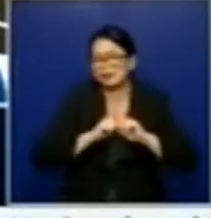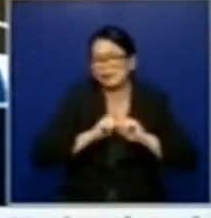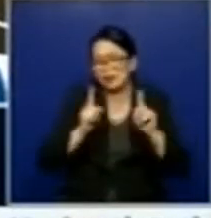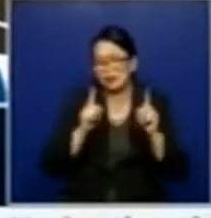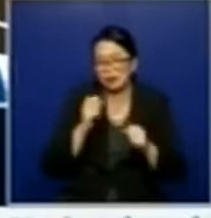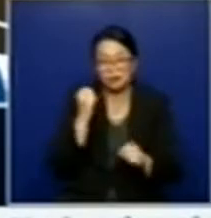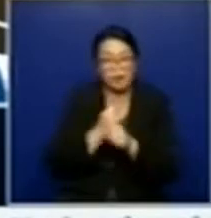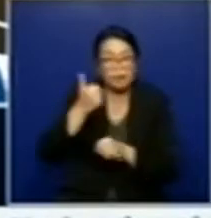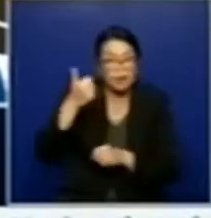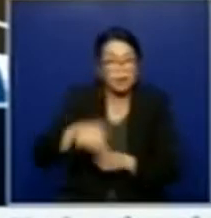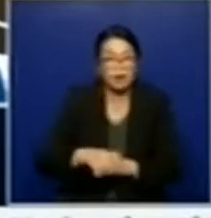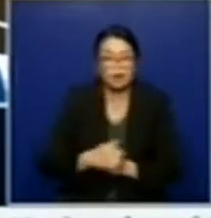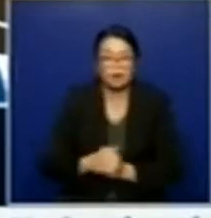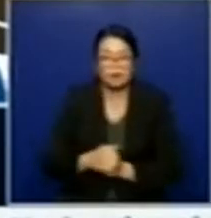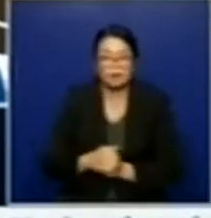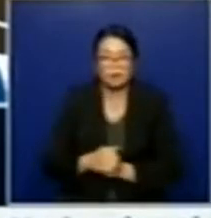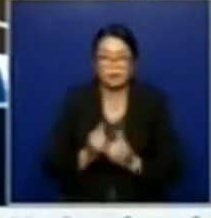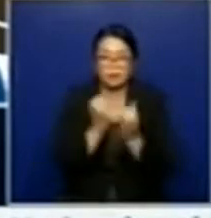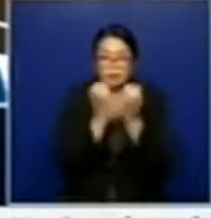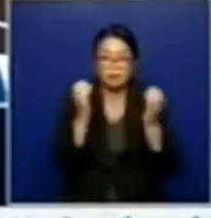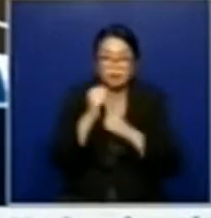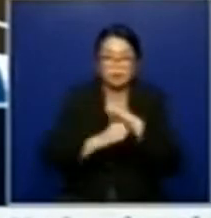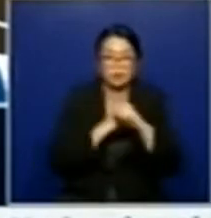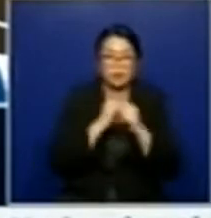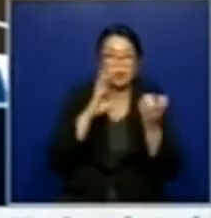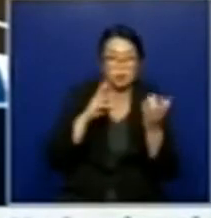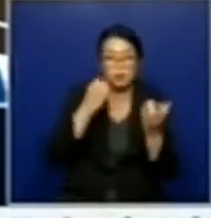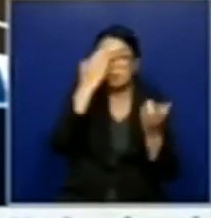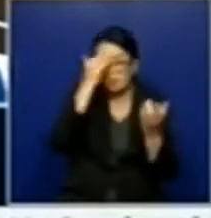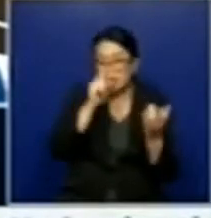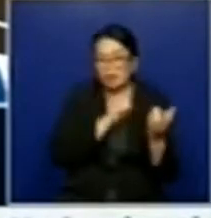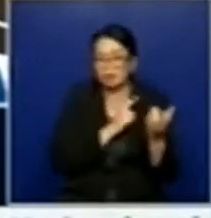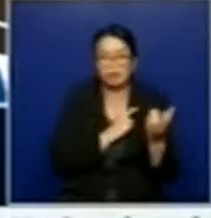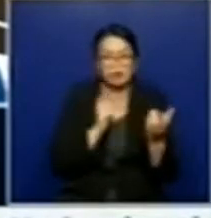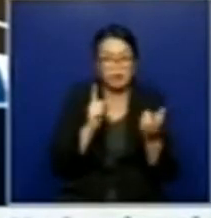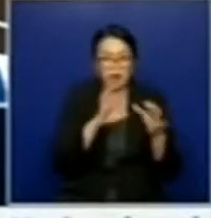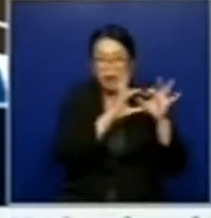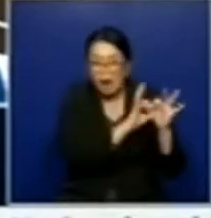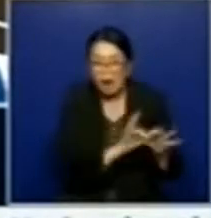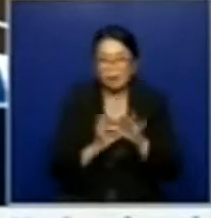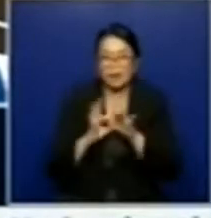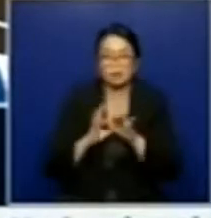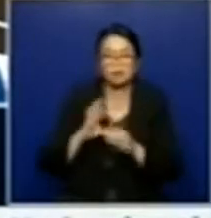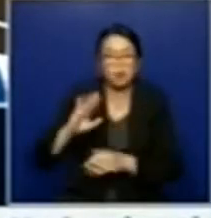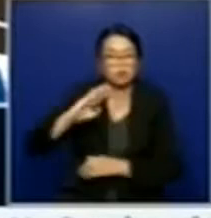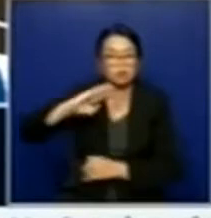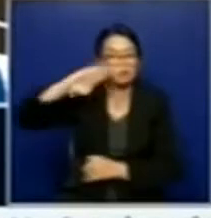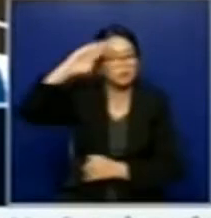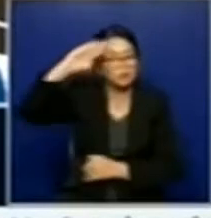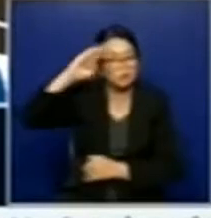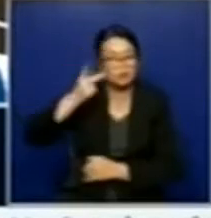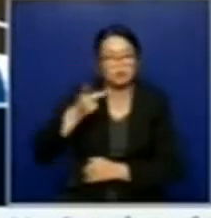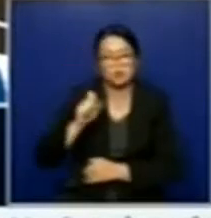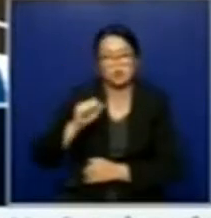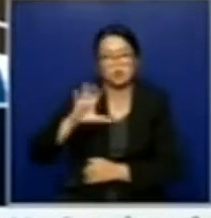ซ้ํารัฐธรรมนูญ60มันเกิดมาเพื่อภารกิจเดียวคือสืบทอดอํานาจของคณะรัฐประหารที่ใช้ชื่อย่อว่าคส